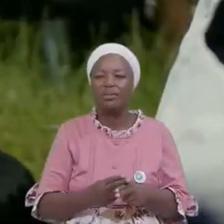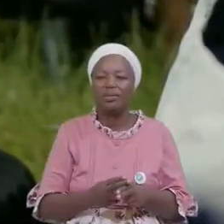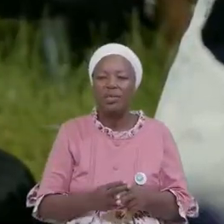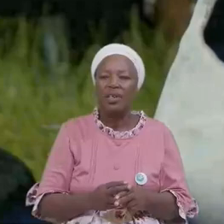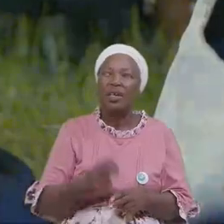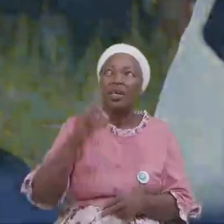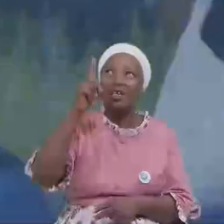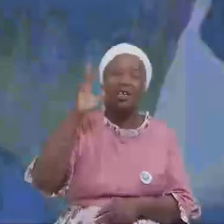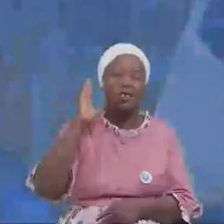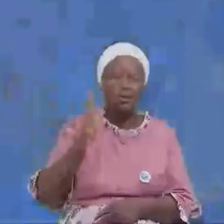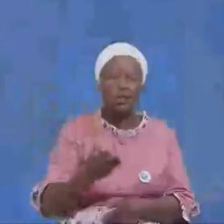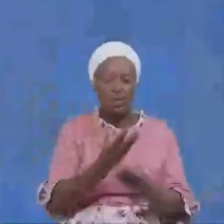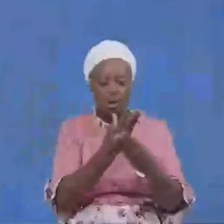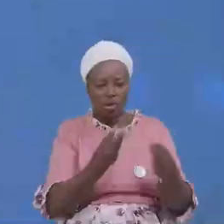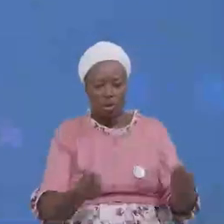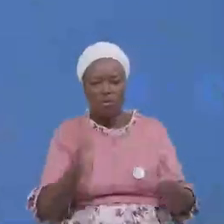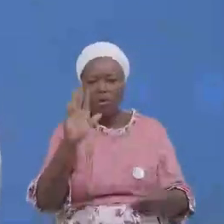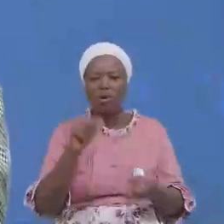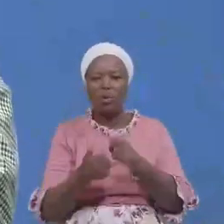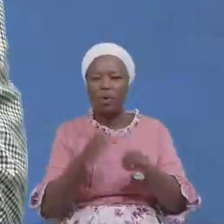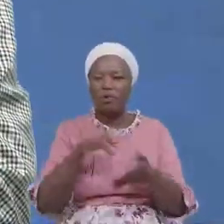Il va régler tous tes problèmes.